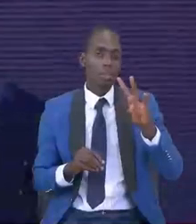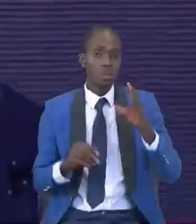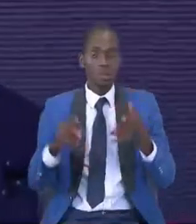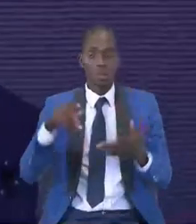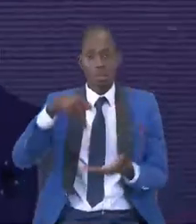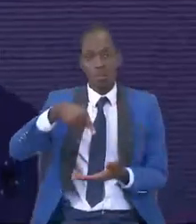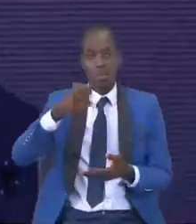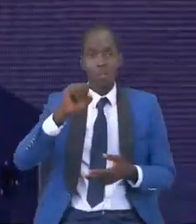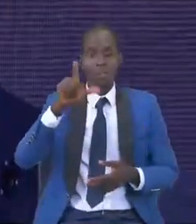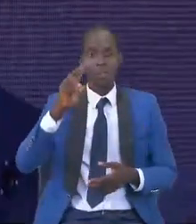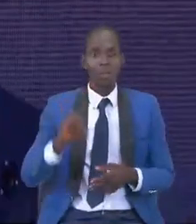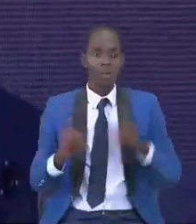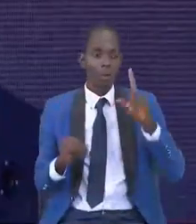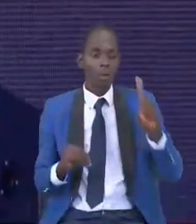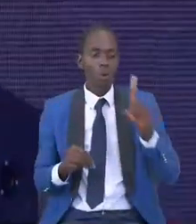Le dernier